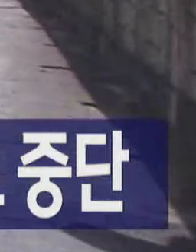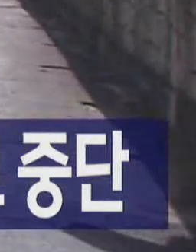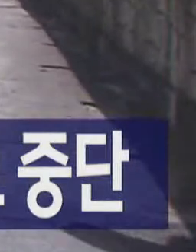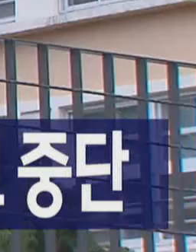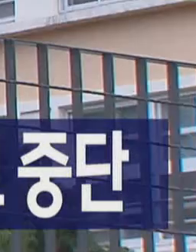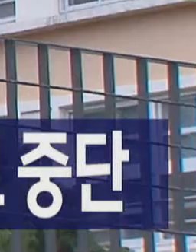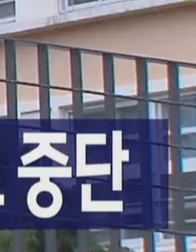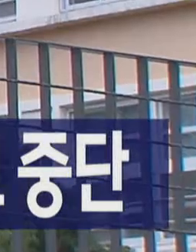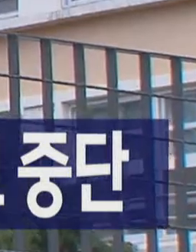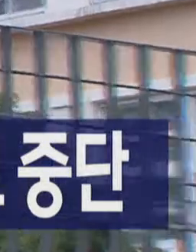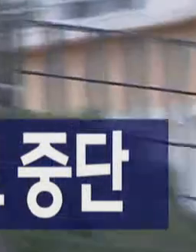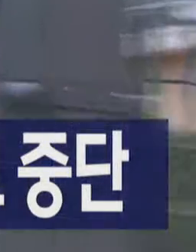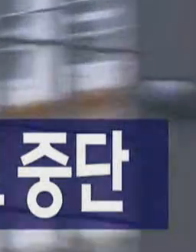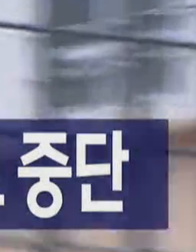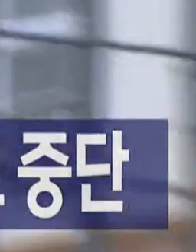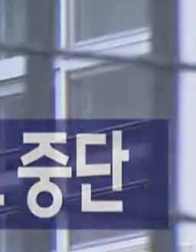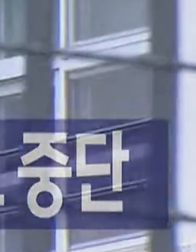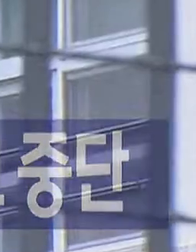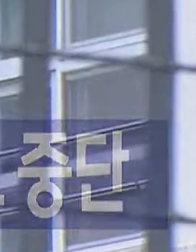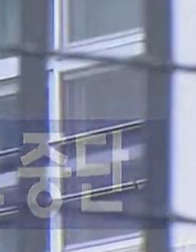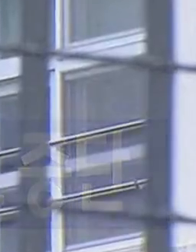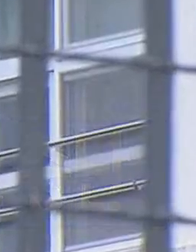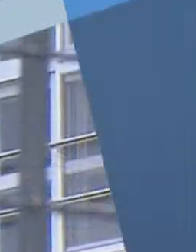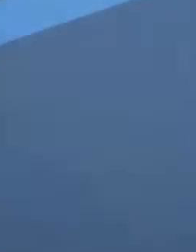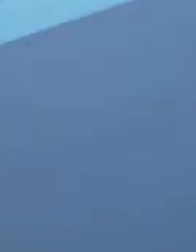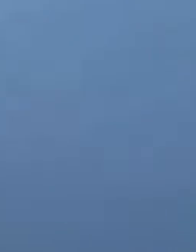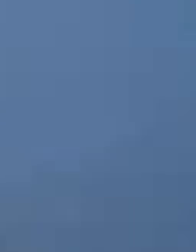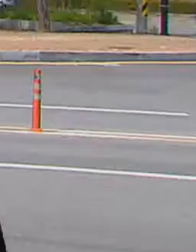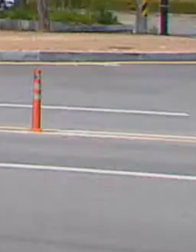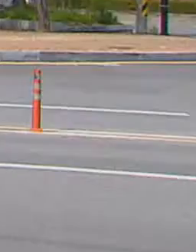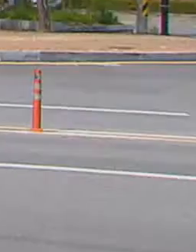자녀들이 다녔던 학교는 오늘 하루 등교를 중단했습니다.